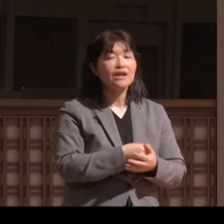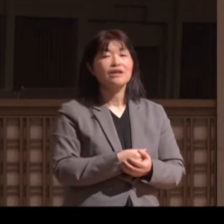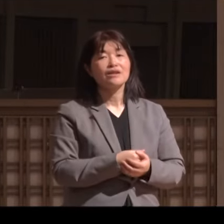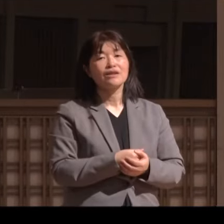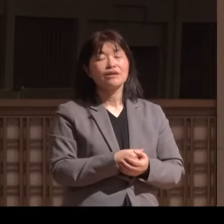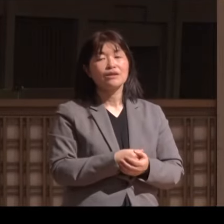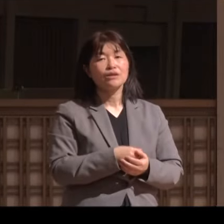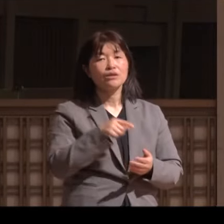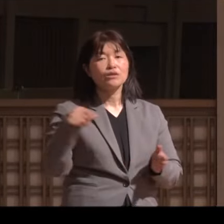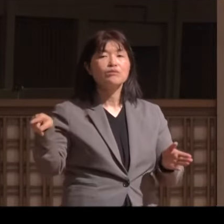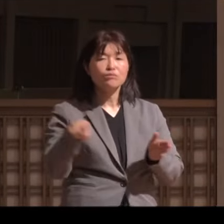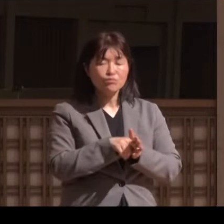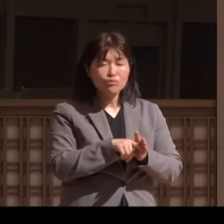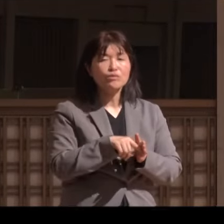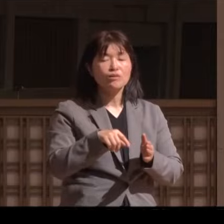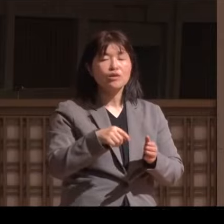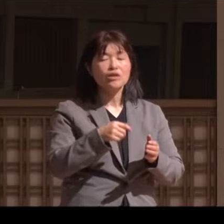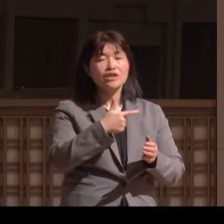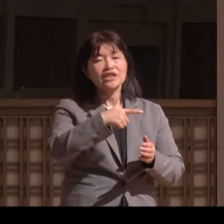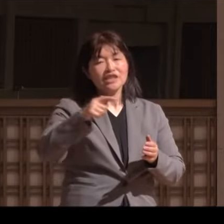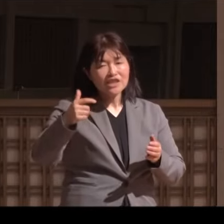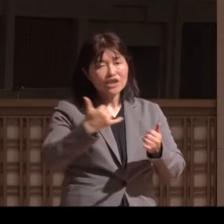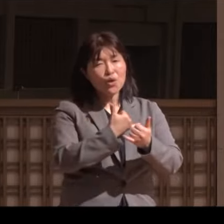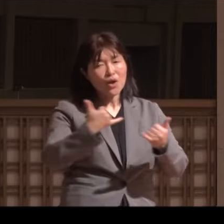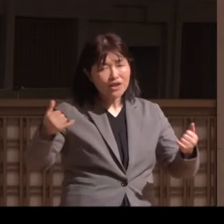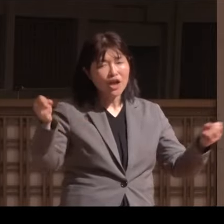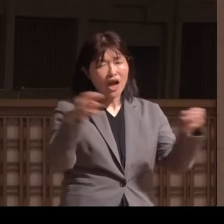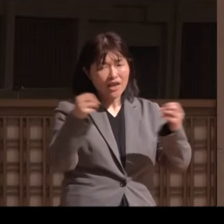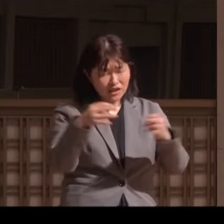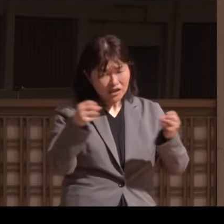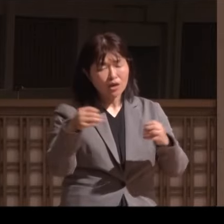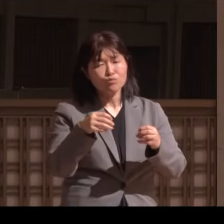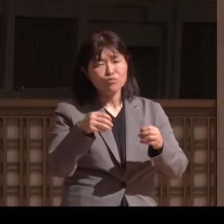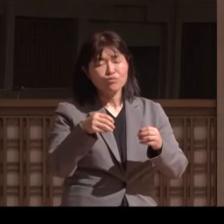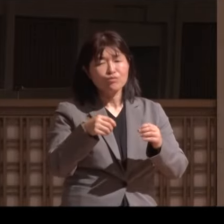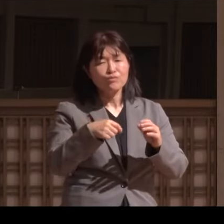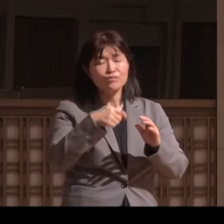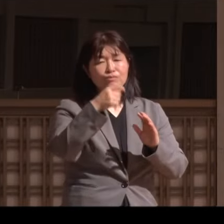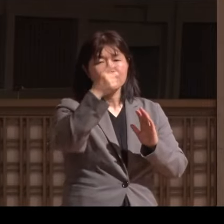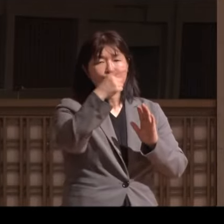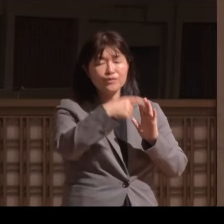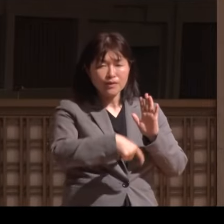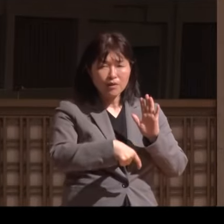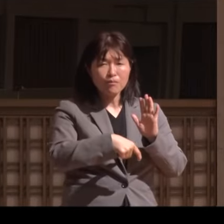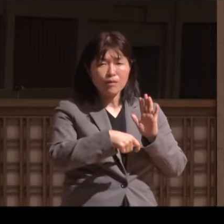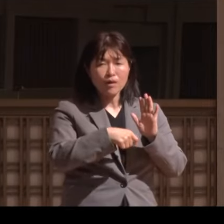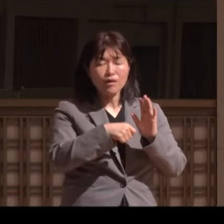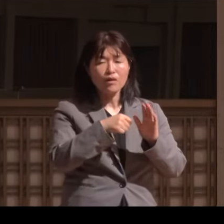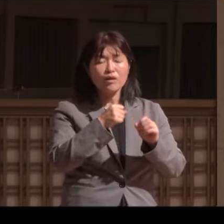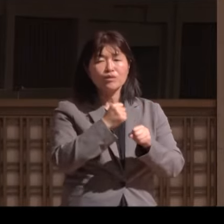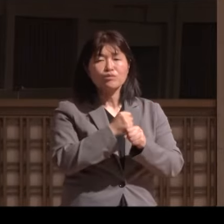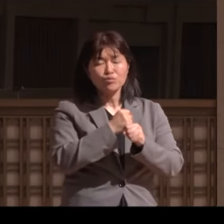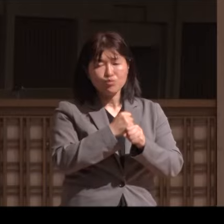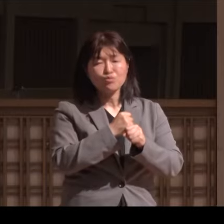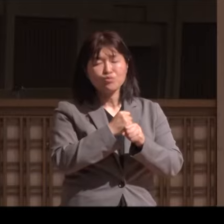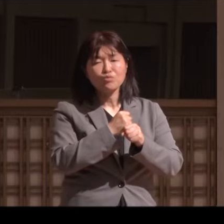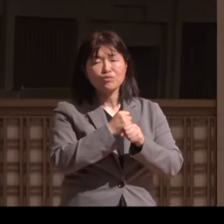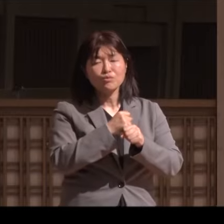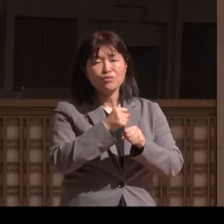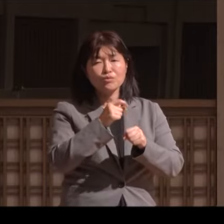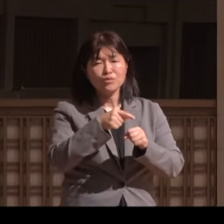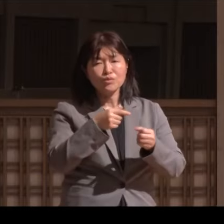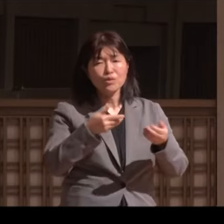もこのいろんな人たちと話をしていくあるいはえテーマをこうねあの語意形成を取っていくえその